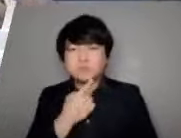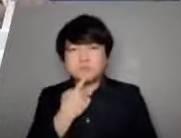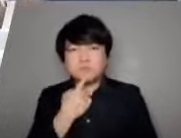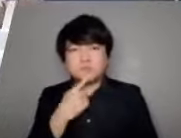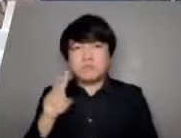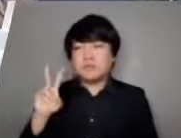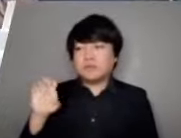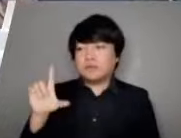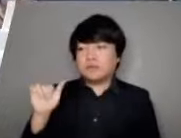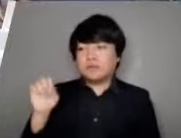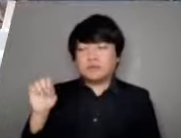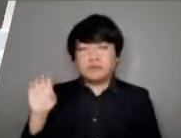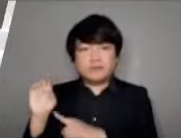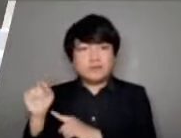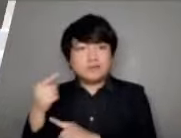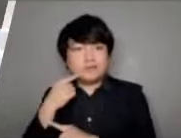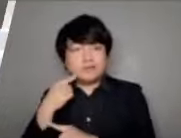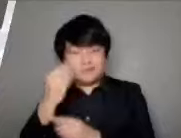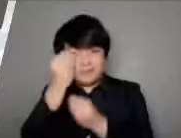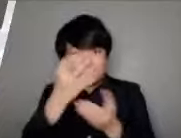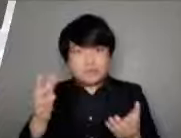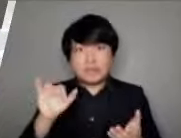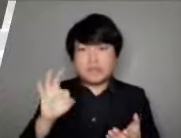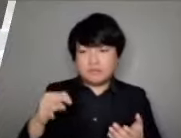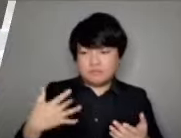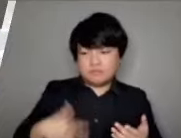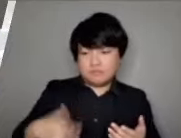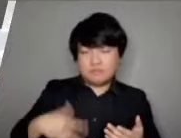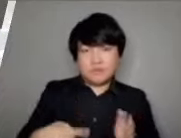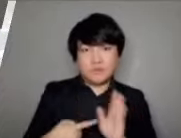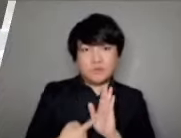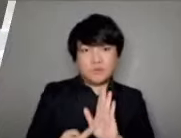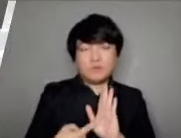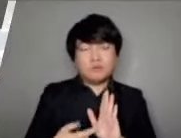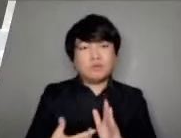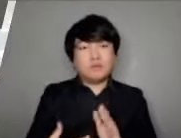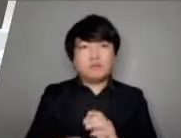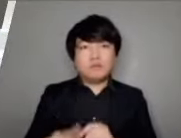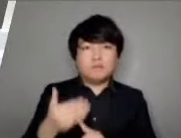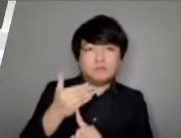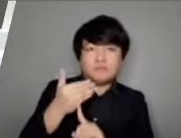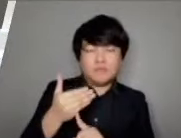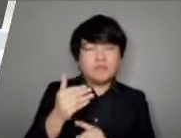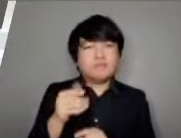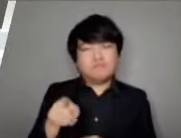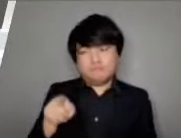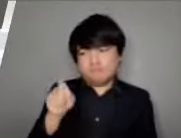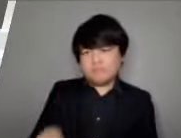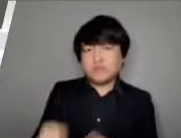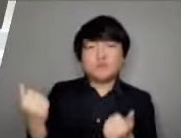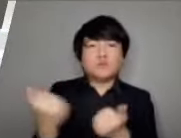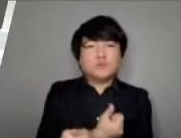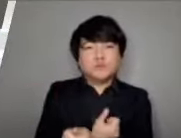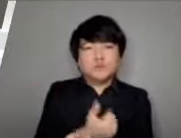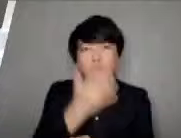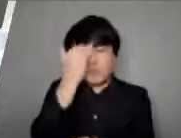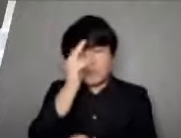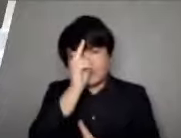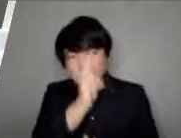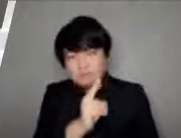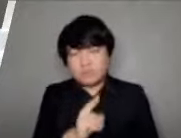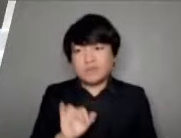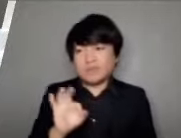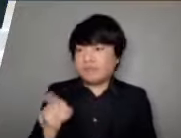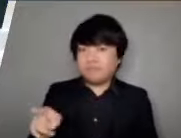mang magsusuot ng ganyan damit, pakikiusapan daw na magpalit. Kapag nagpumilit daw magprotesta sa loob ng plenaryo, posibleng arestuhin